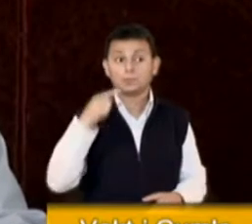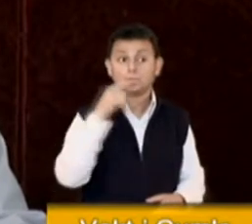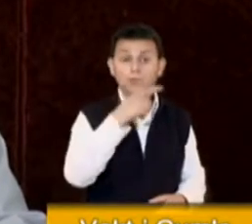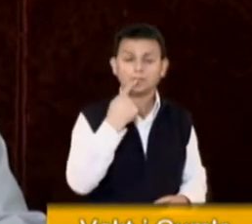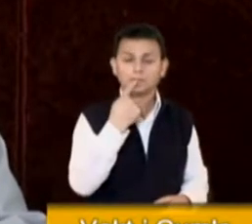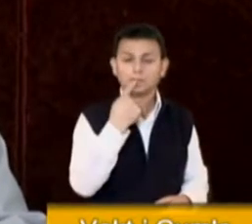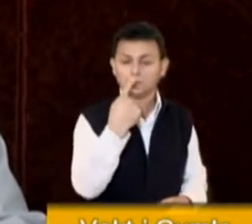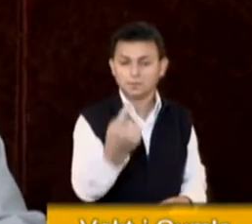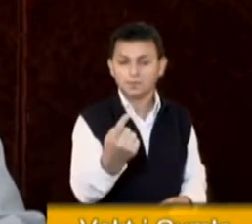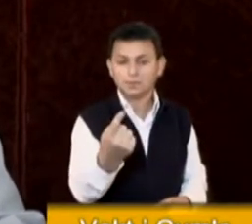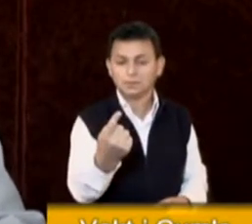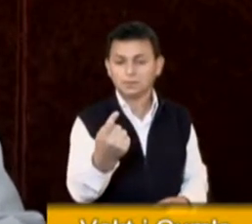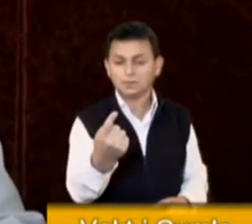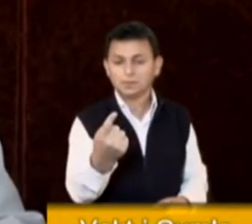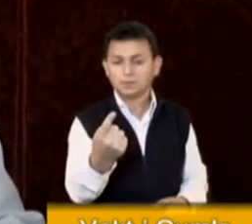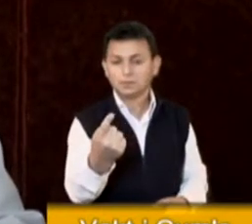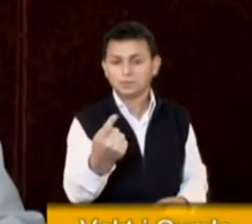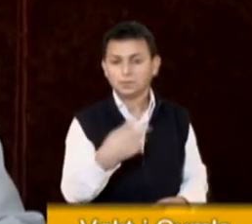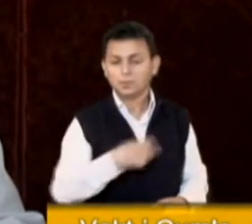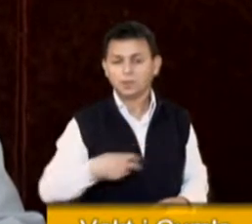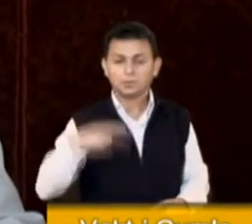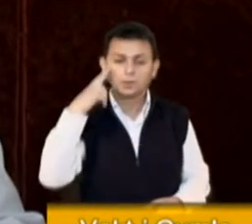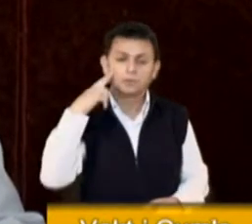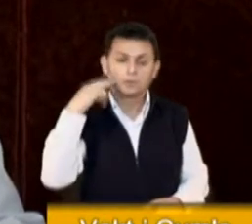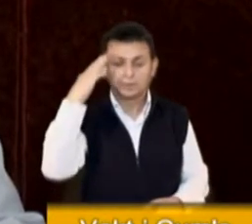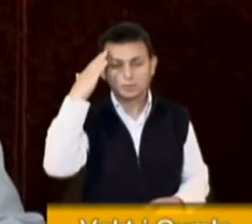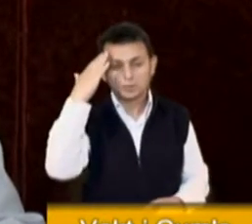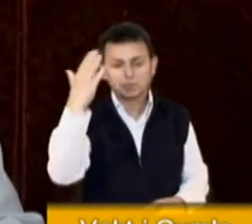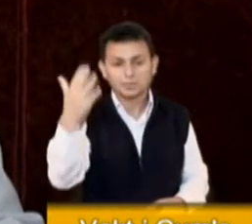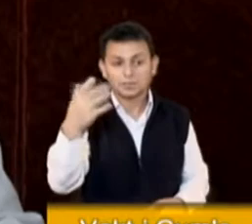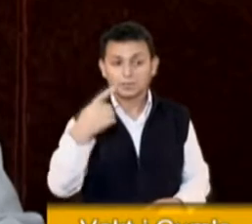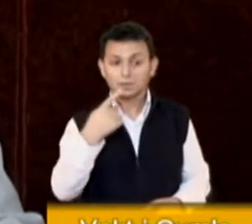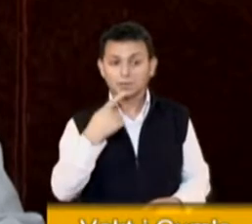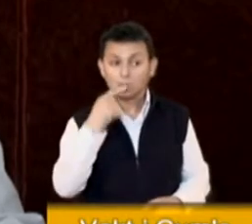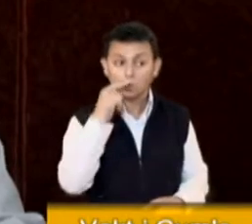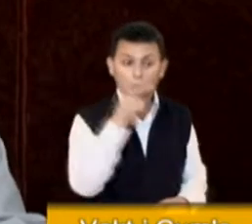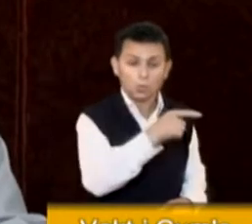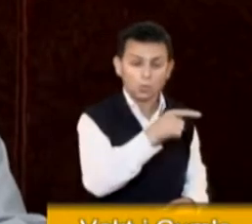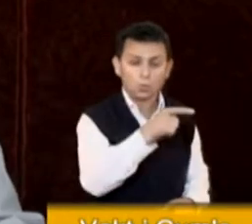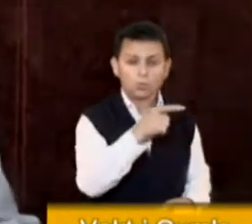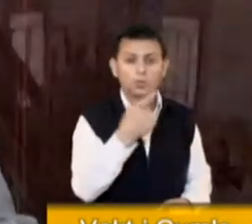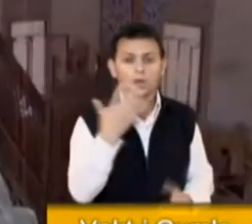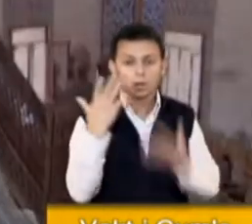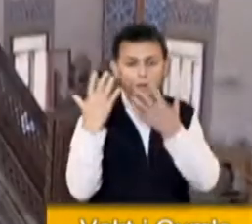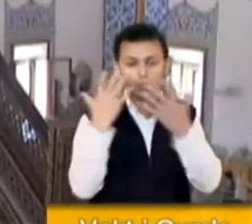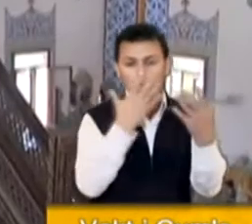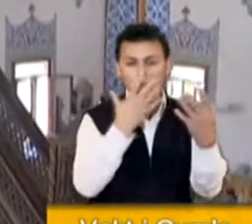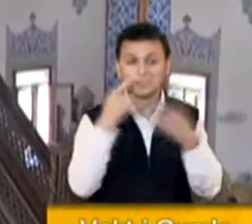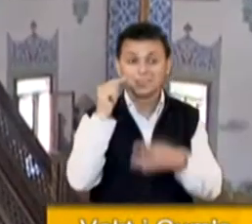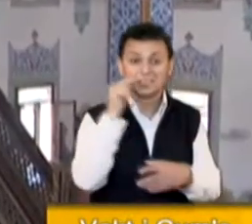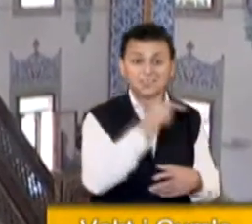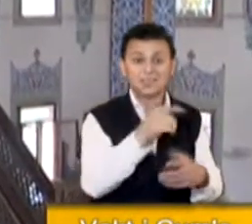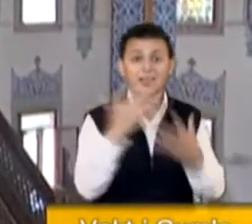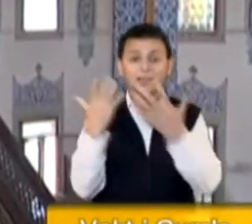Resulallah siz okusanız, Efendimiz sallallahu aleyhi ve sellem tekrar dedi ki irkihim, sen oku.